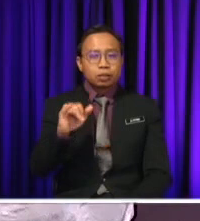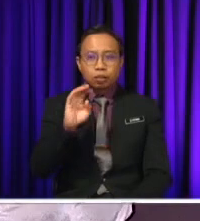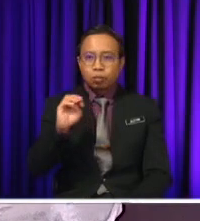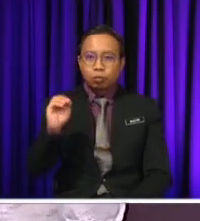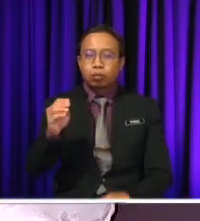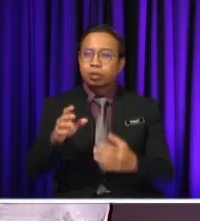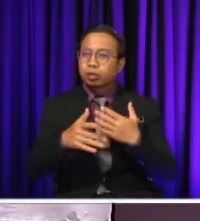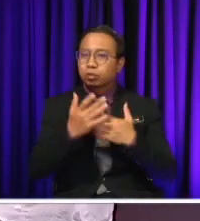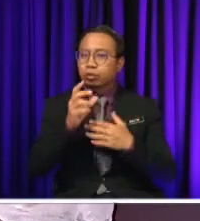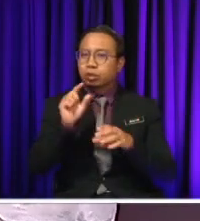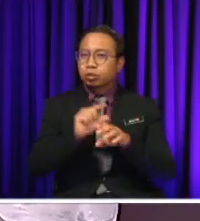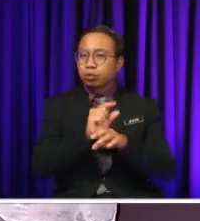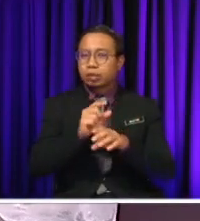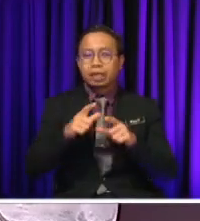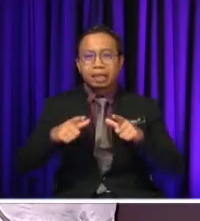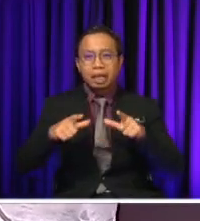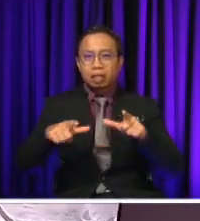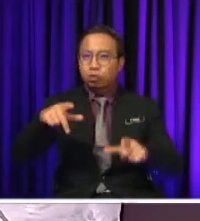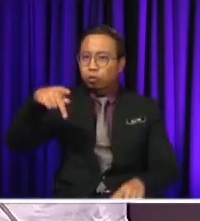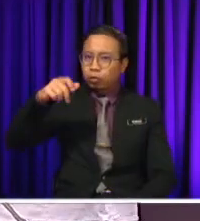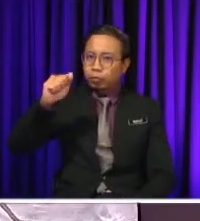kayu pelek adalah